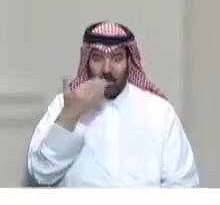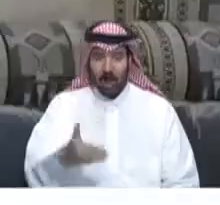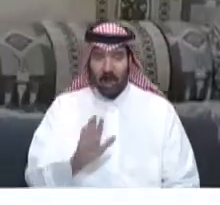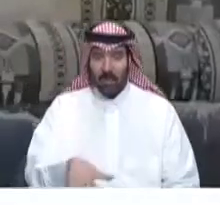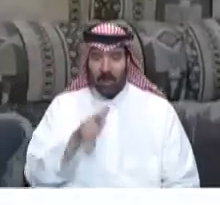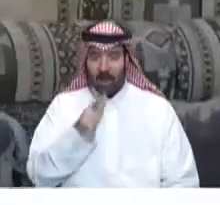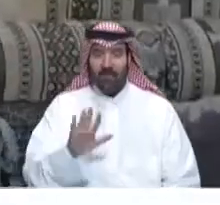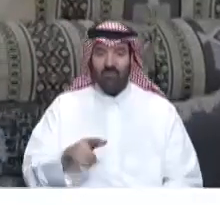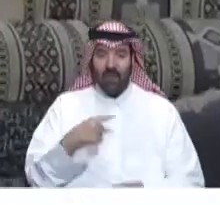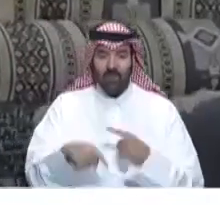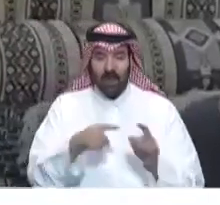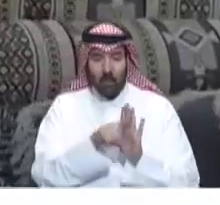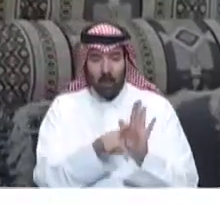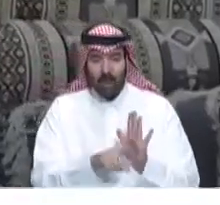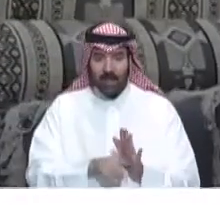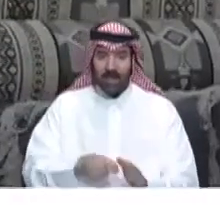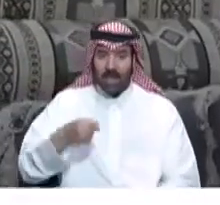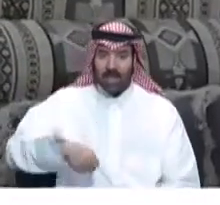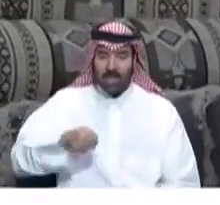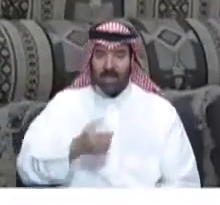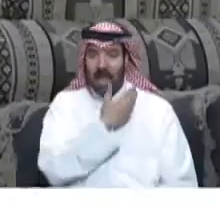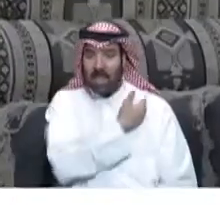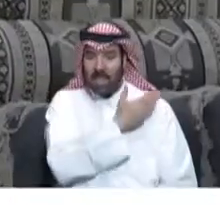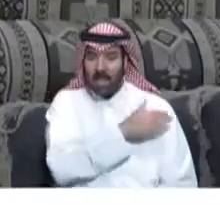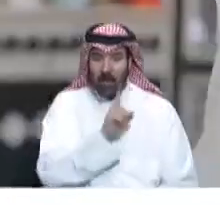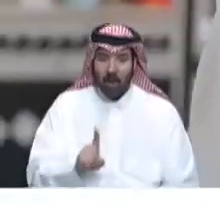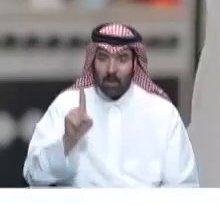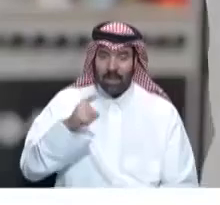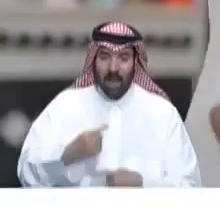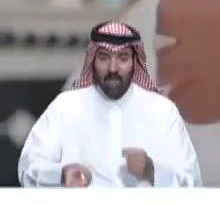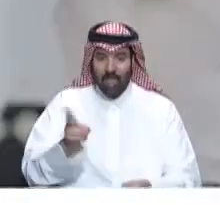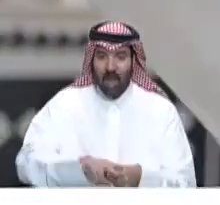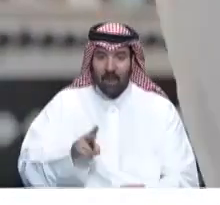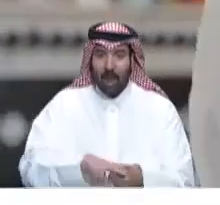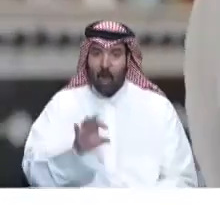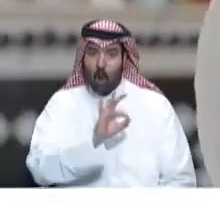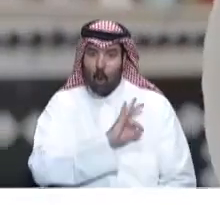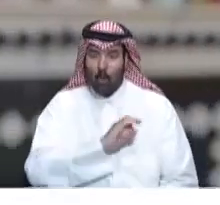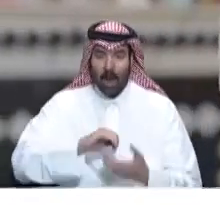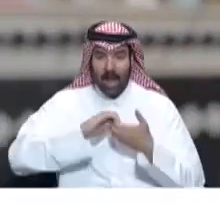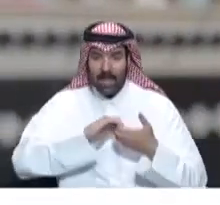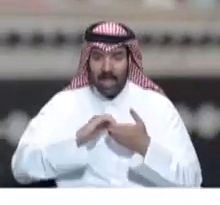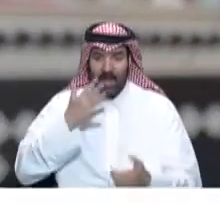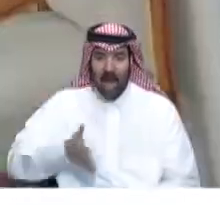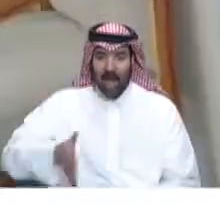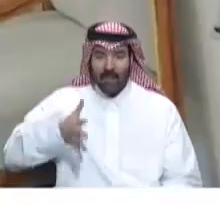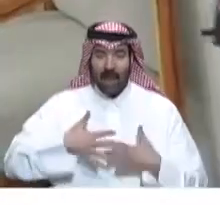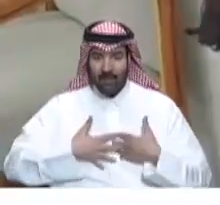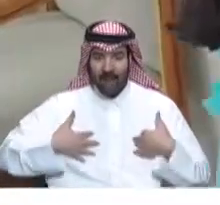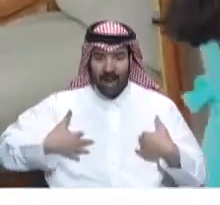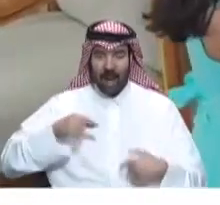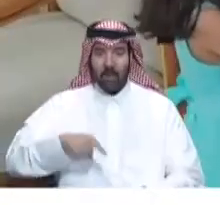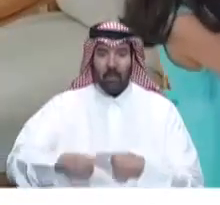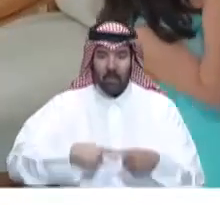حميدة، وهي فرصة للتسامح وصلة الرحم وتجديد المحبة بين الأهل والأصدقاء، وفرحة للأطفال،